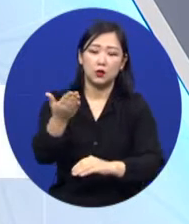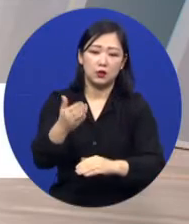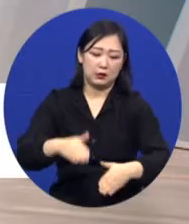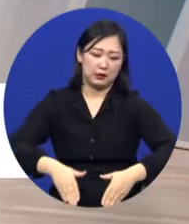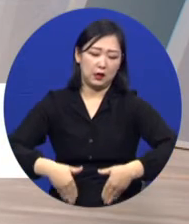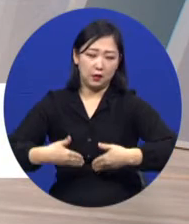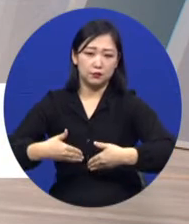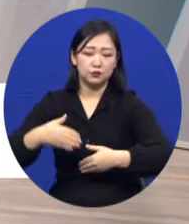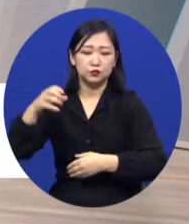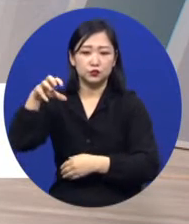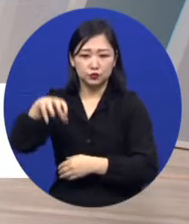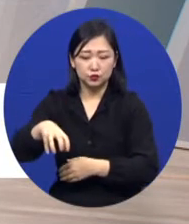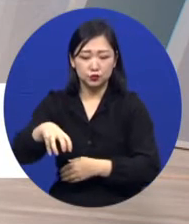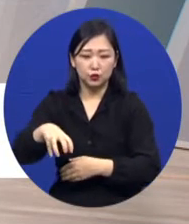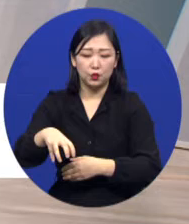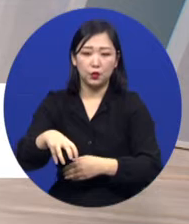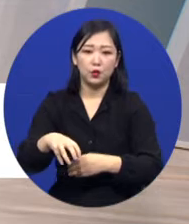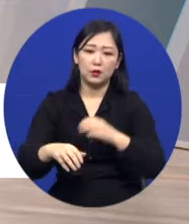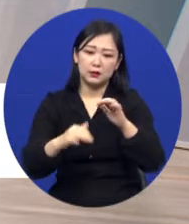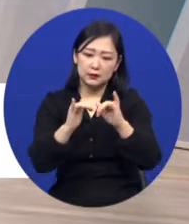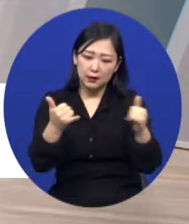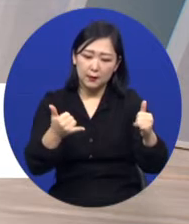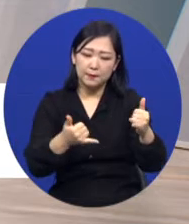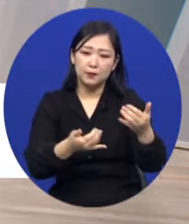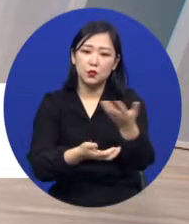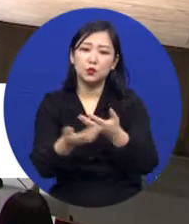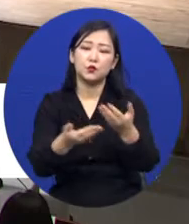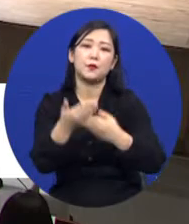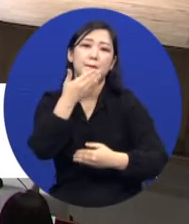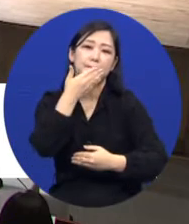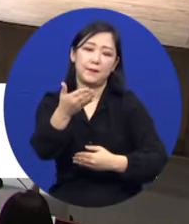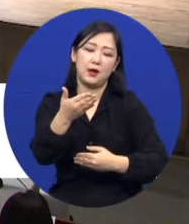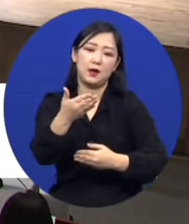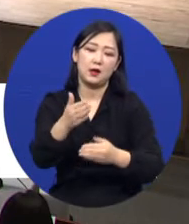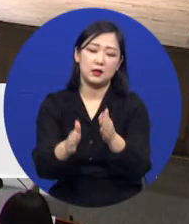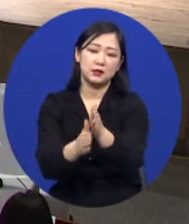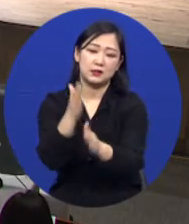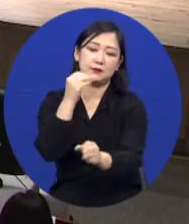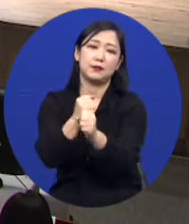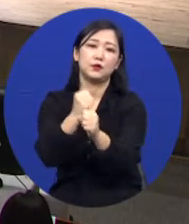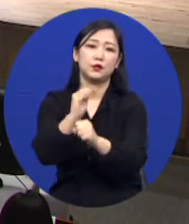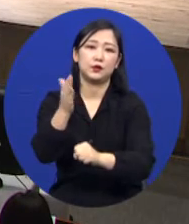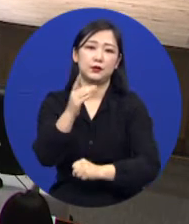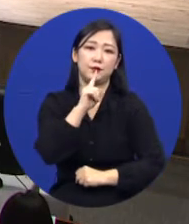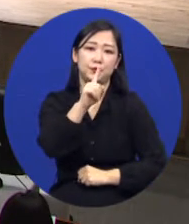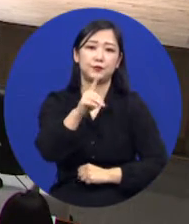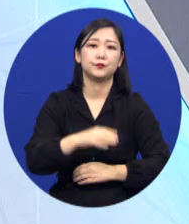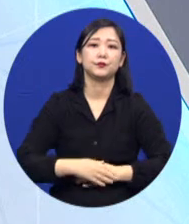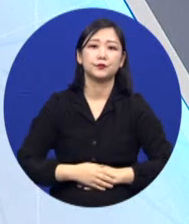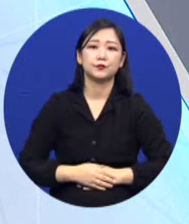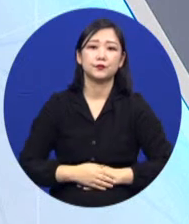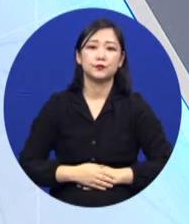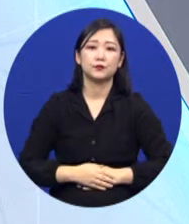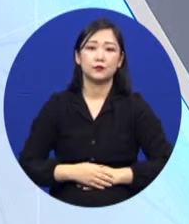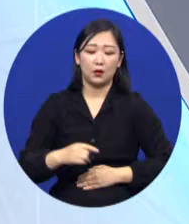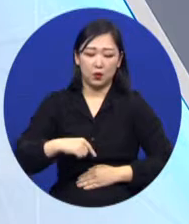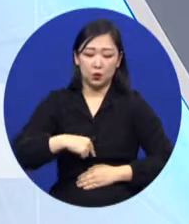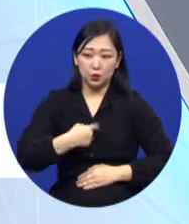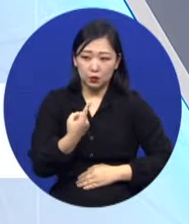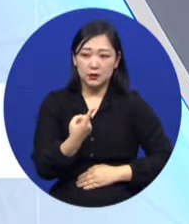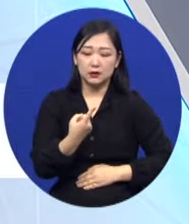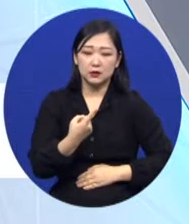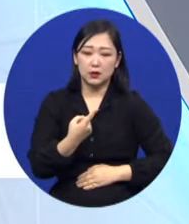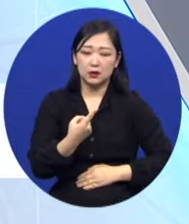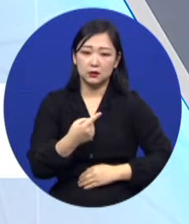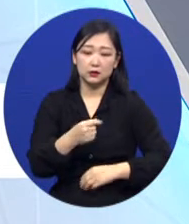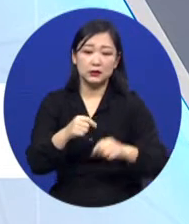남부권에 독자적인 정보와 사람의 흐름이 가능한 또 하나의 수도권을 만들어야 한다고 강조했습니다. 독자적인